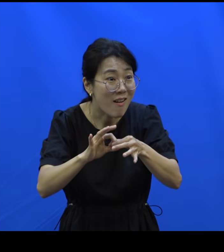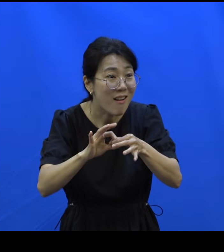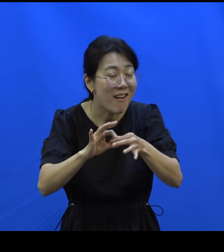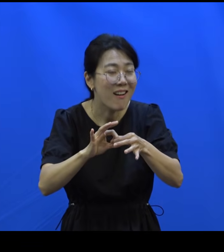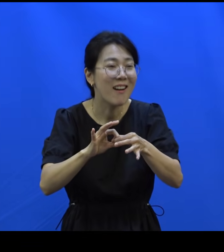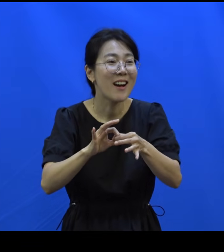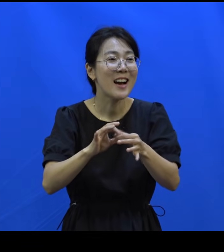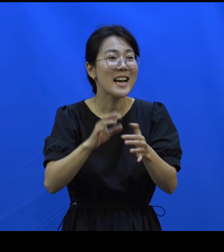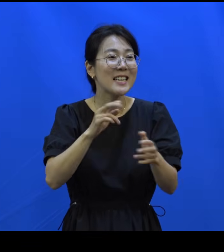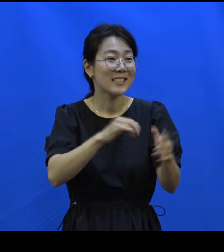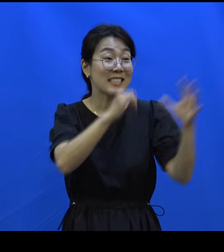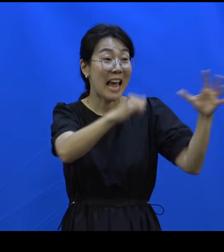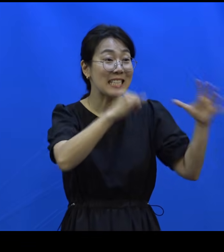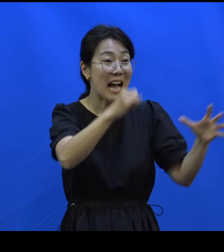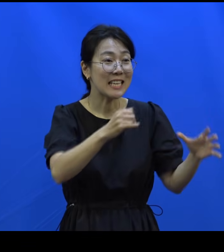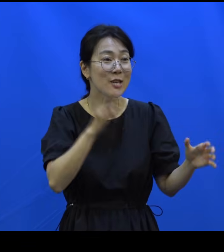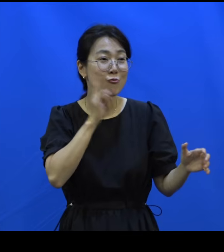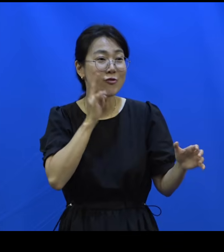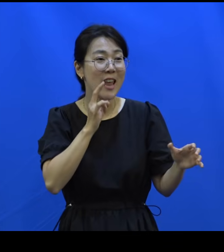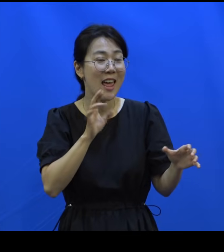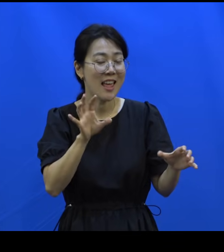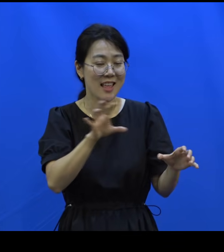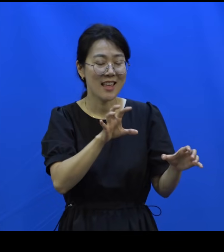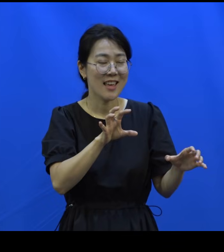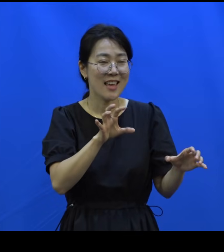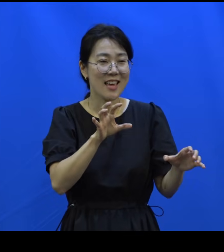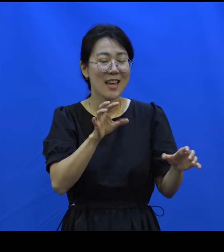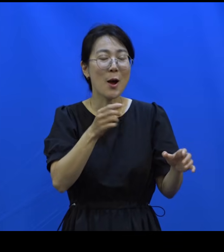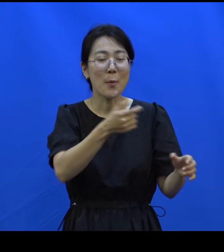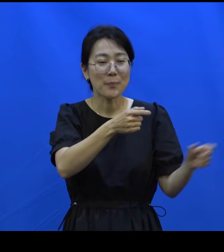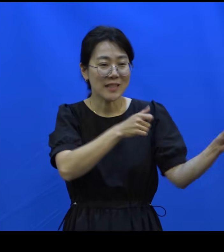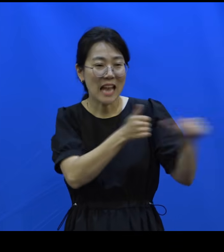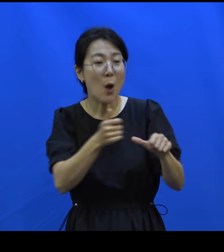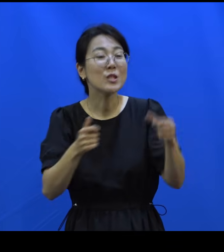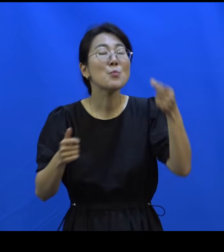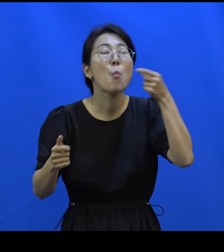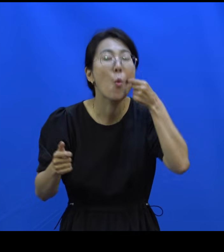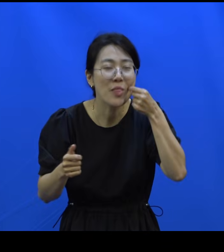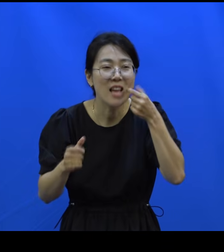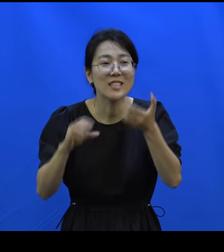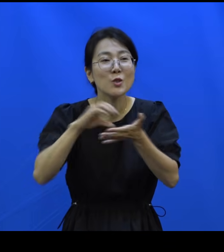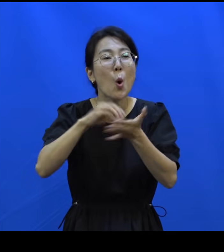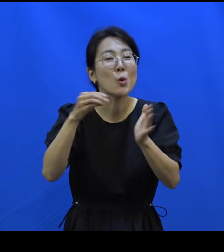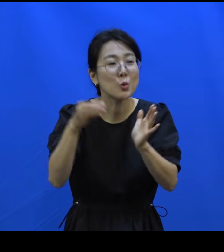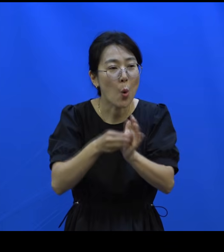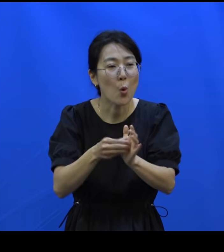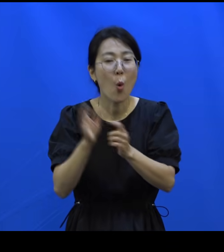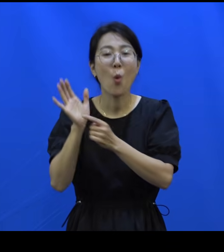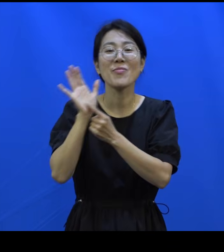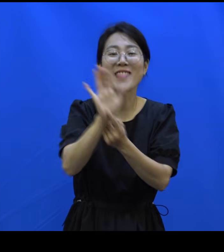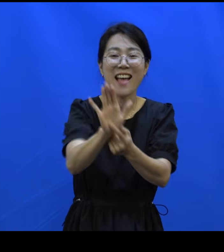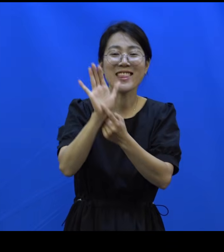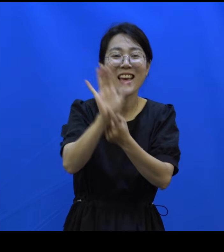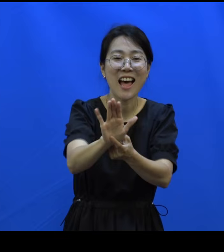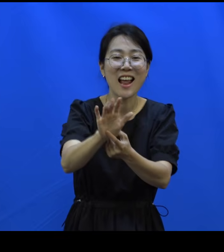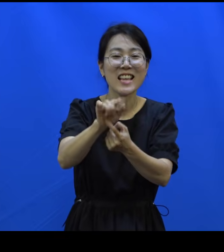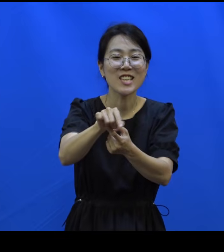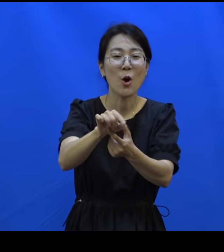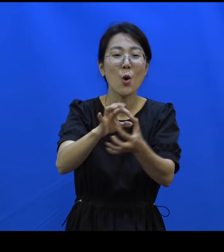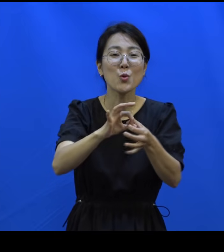세상에 흉내낼 수 없는 수준의 삶을 보임으로 인하여 그들을 그리스도에게 인도하는